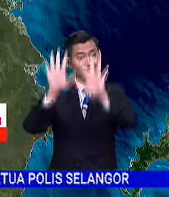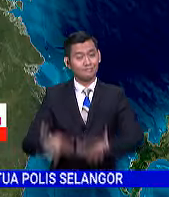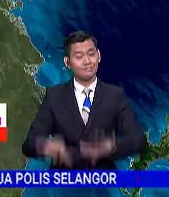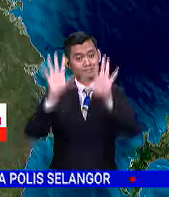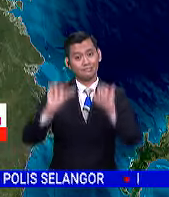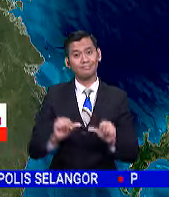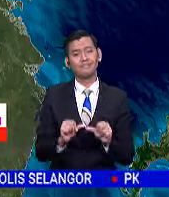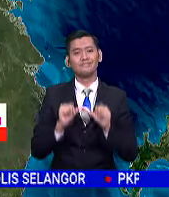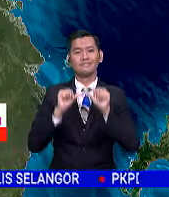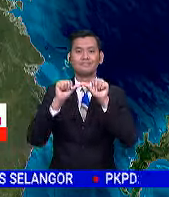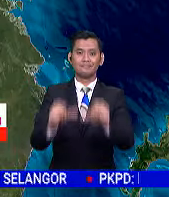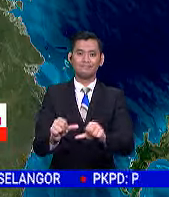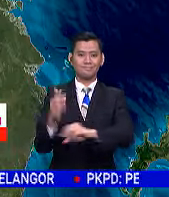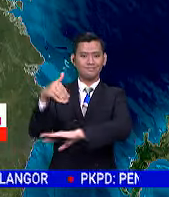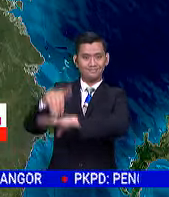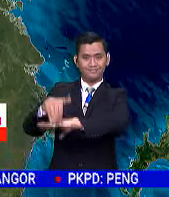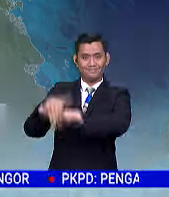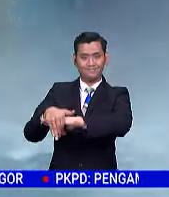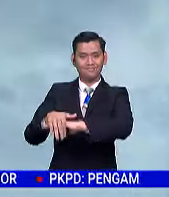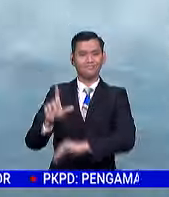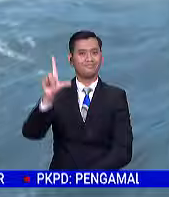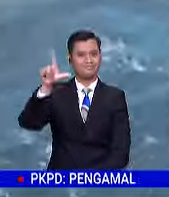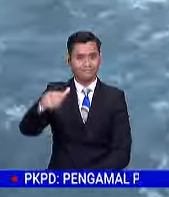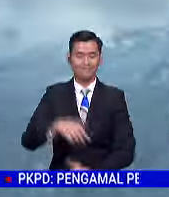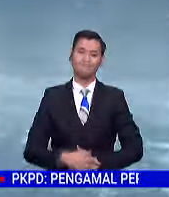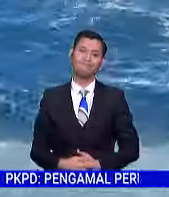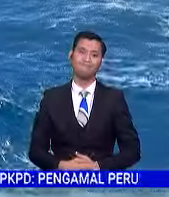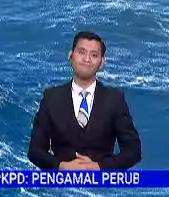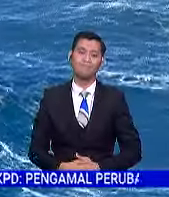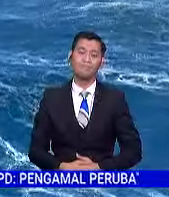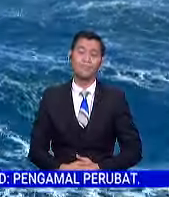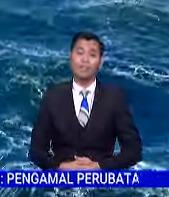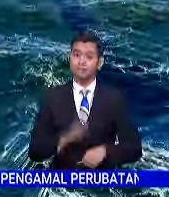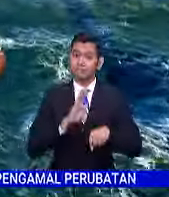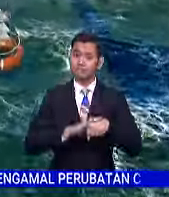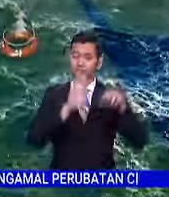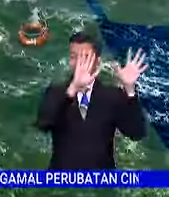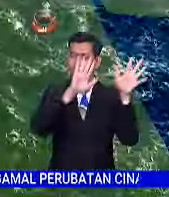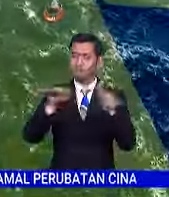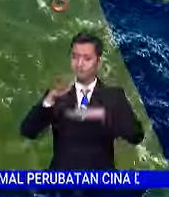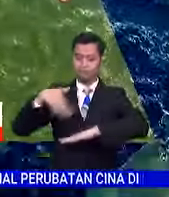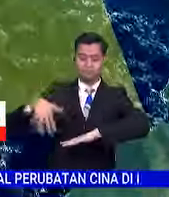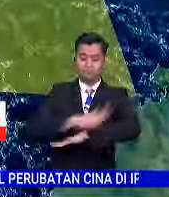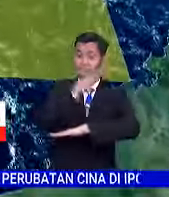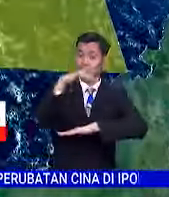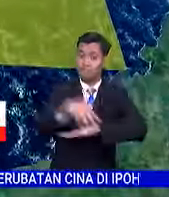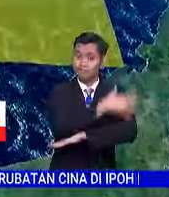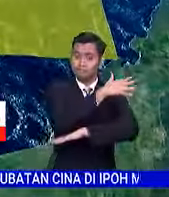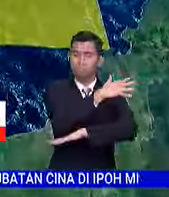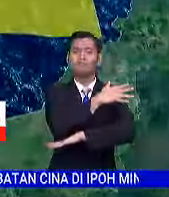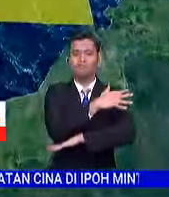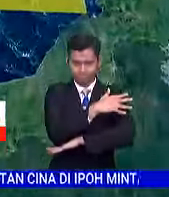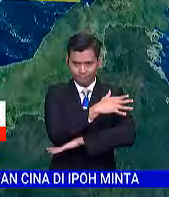berterusan sehingga kelewat malam nanti Selain itu amaran angin kencang dan laut bergelora juga masih lagi Hai